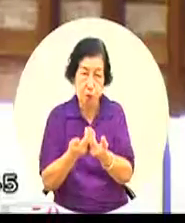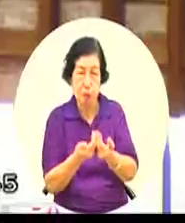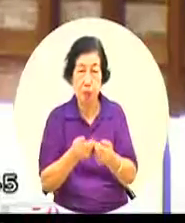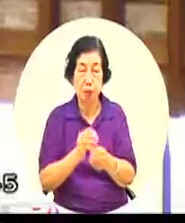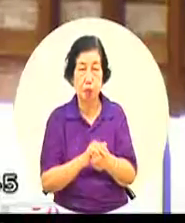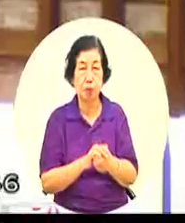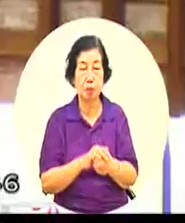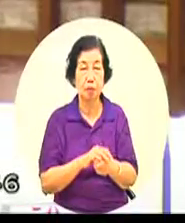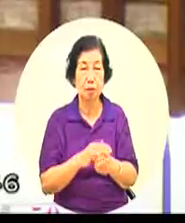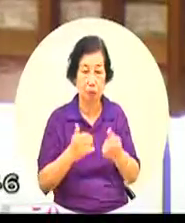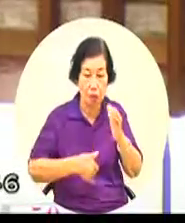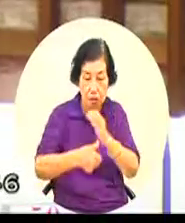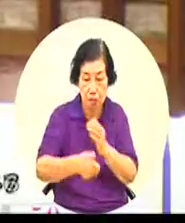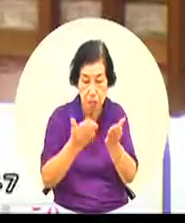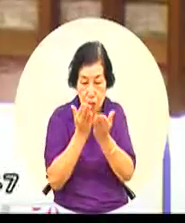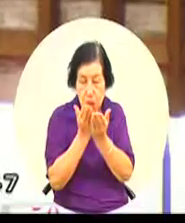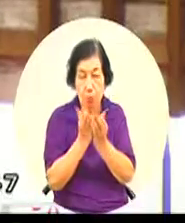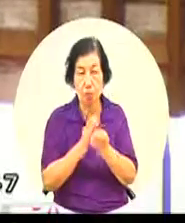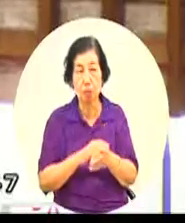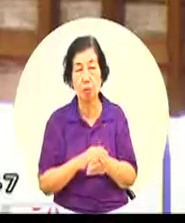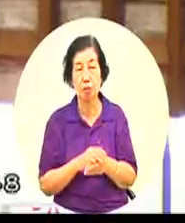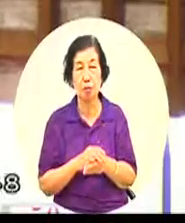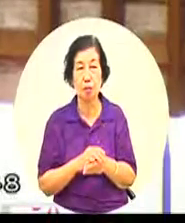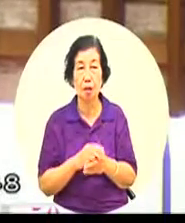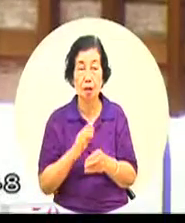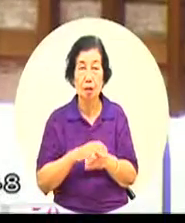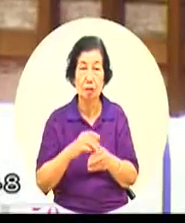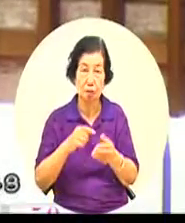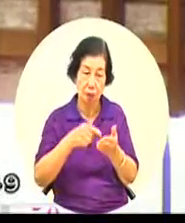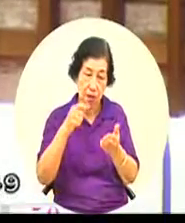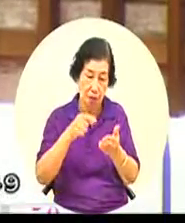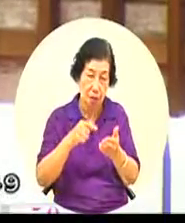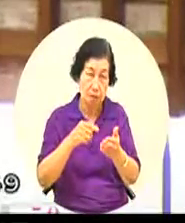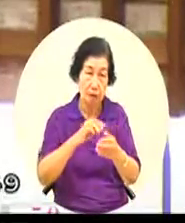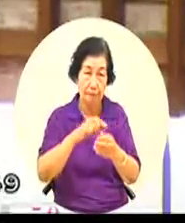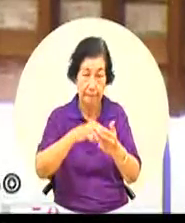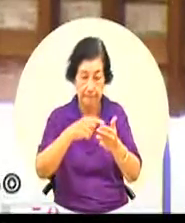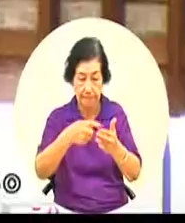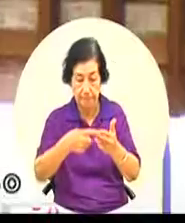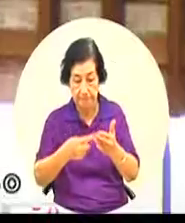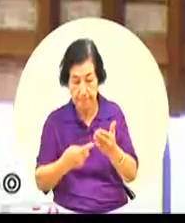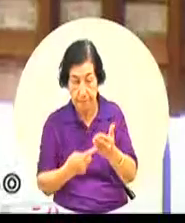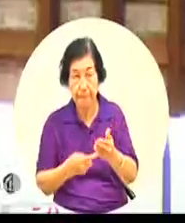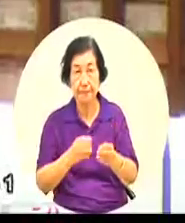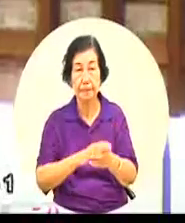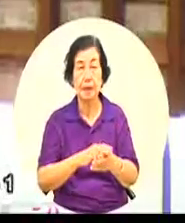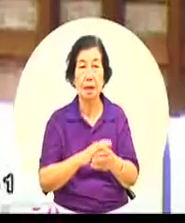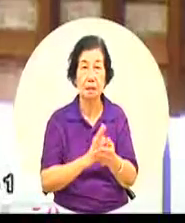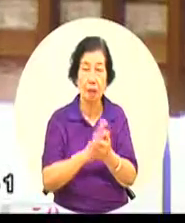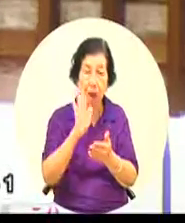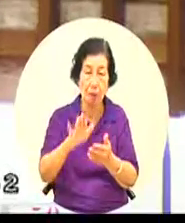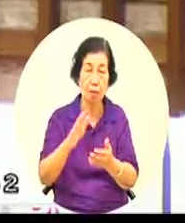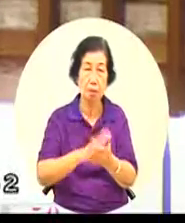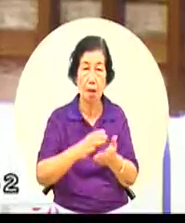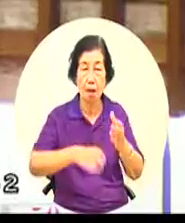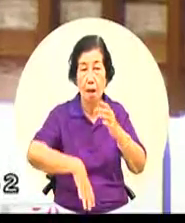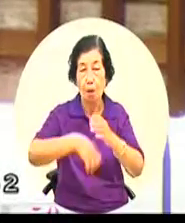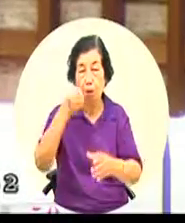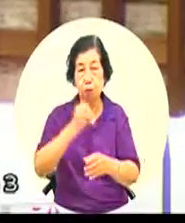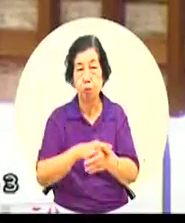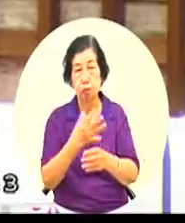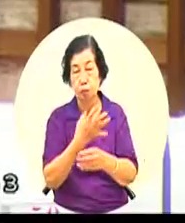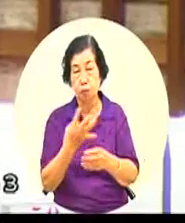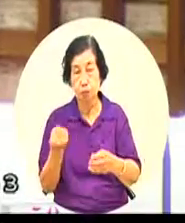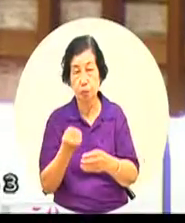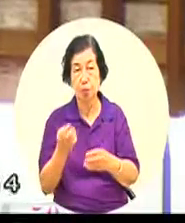拜托这个学校没有，那个第二个、第三顺位也没有关系。那后来又经过抽签，啊、哦，种种的状况，